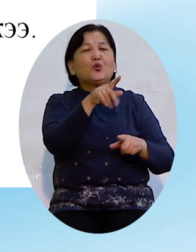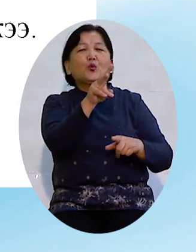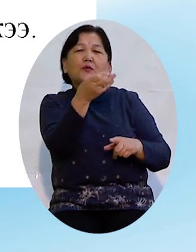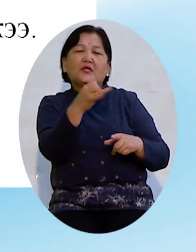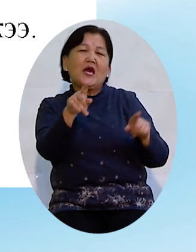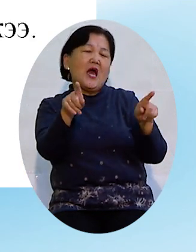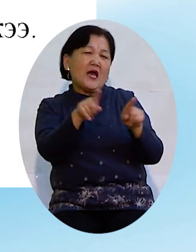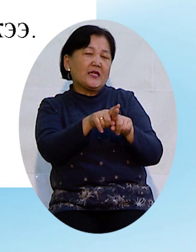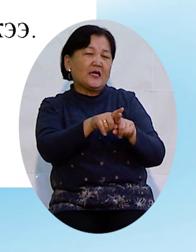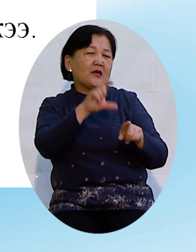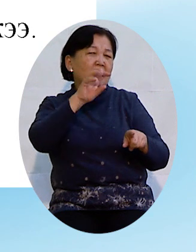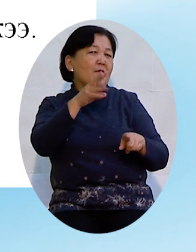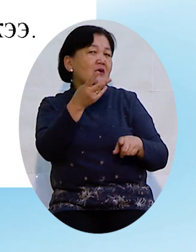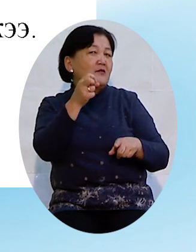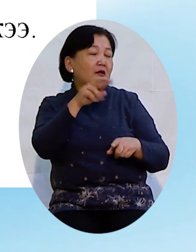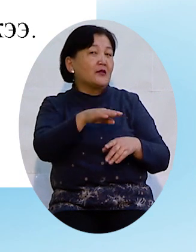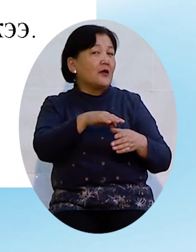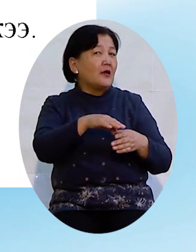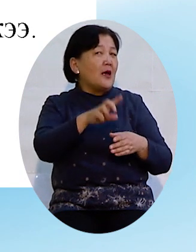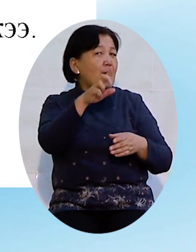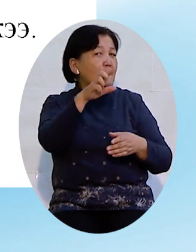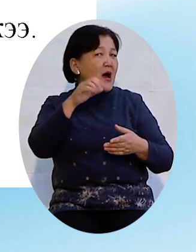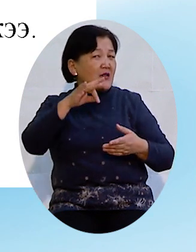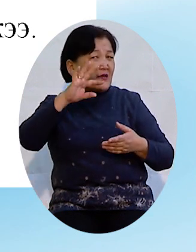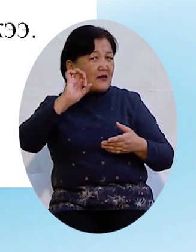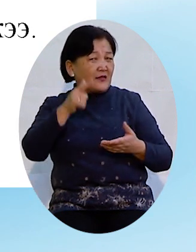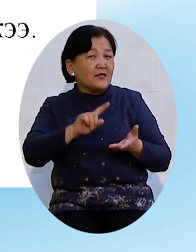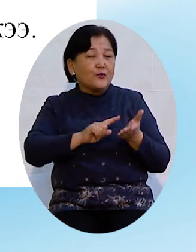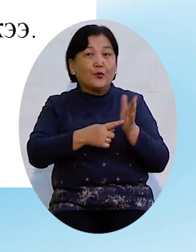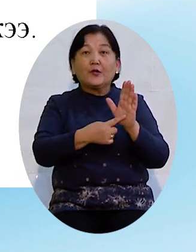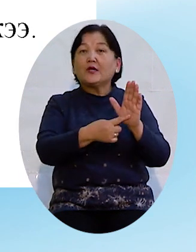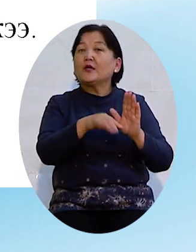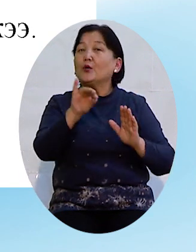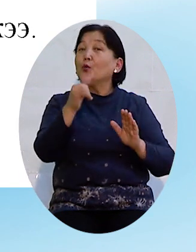эмгэнэлт баатарлагийн үнгээстэй гол дүр нь амь өргөддөг зохиолыг